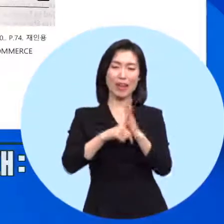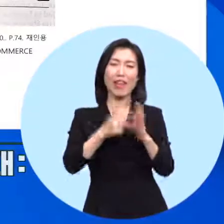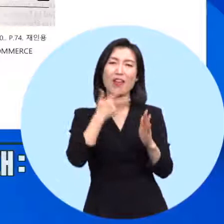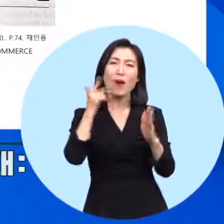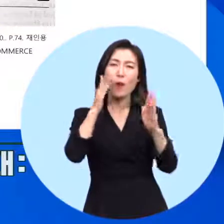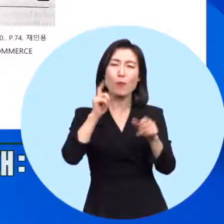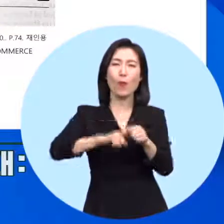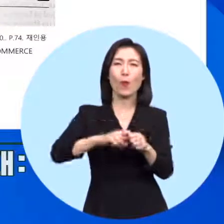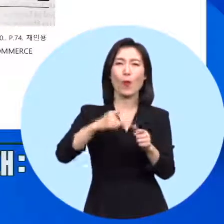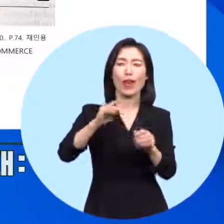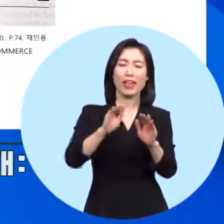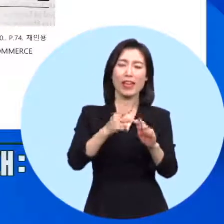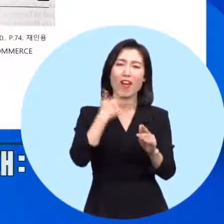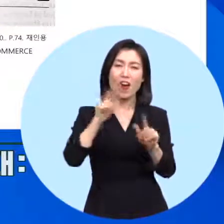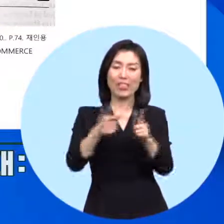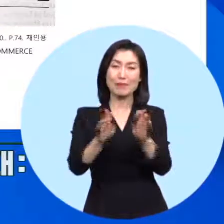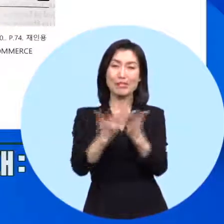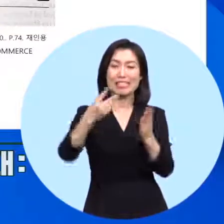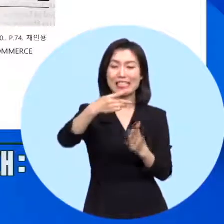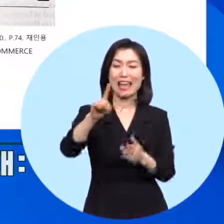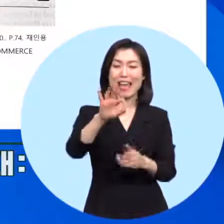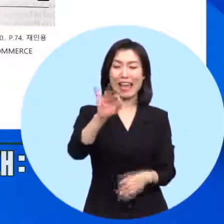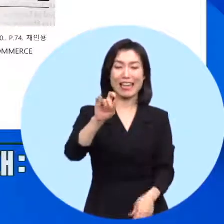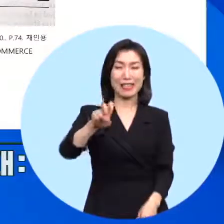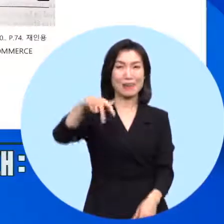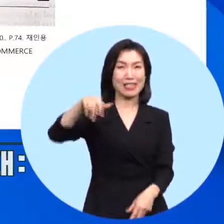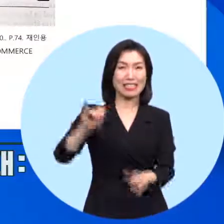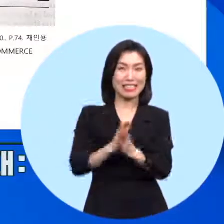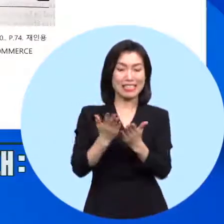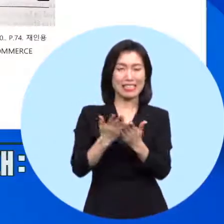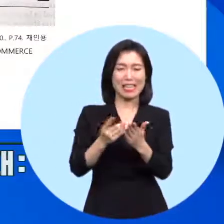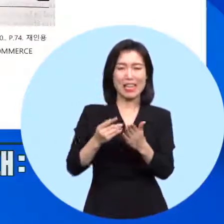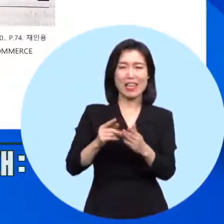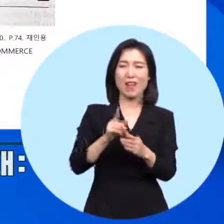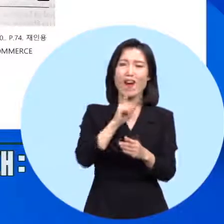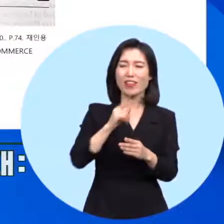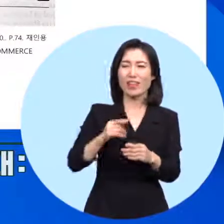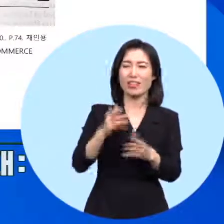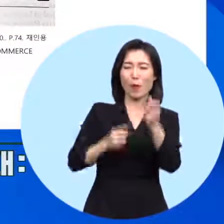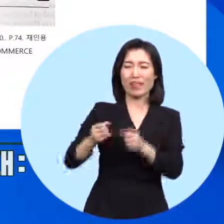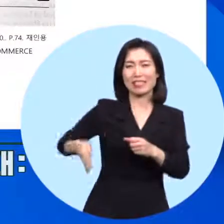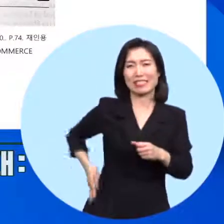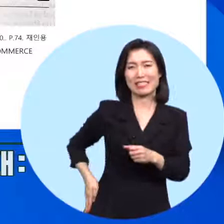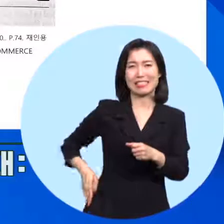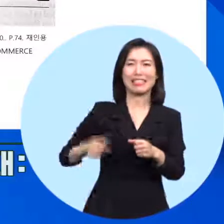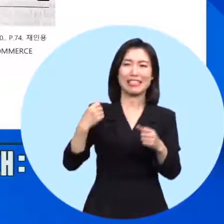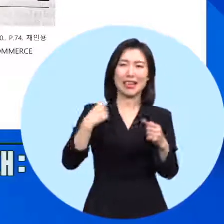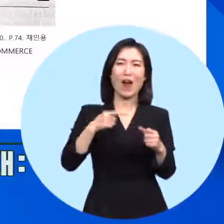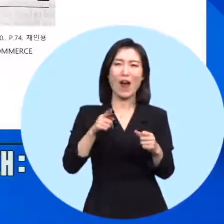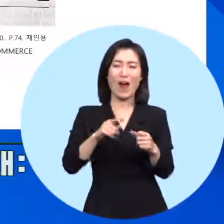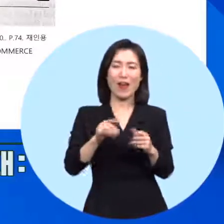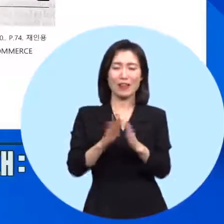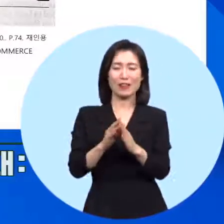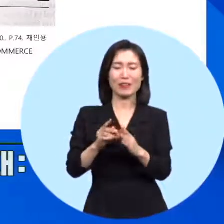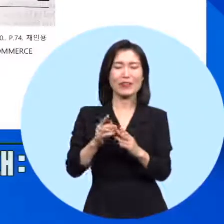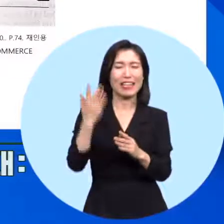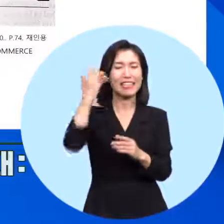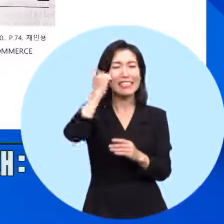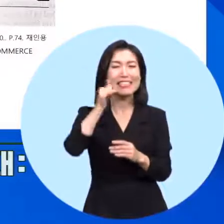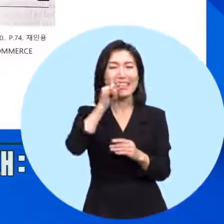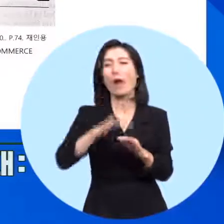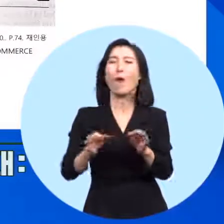타임지를 그 청바지 뒤에 꽂고 다니면서 했는데 추억의 타임지를 한번 다시 봤습니다. 왜냐하면은